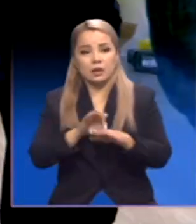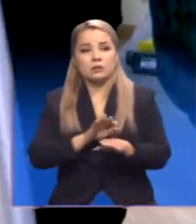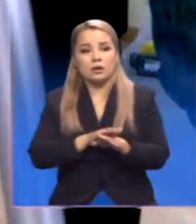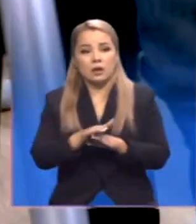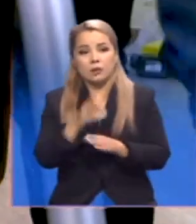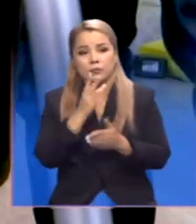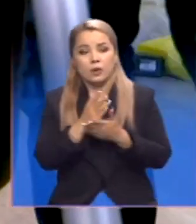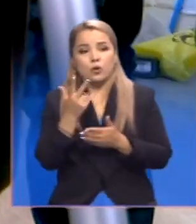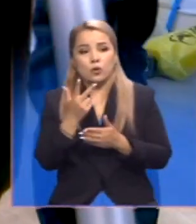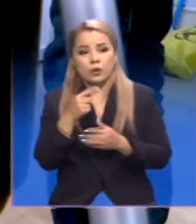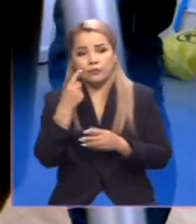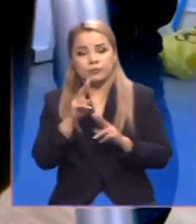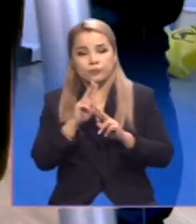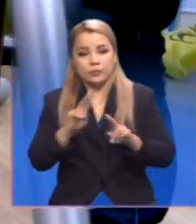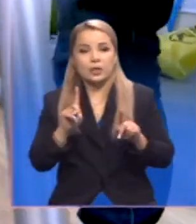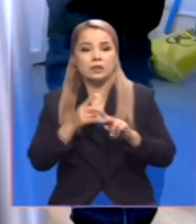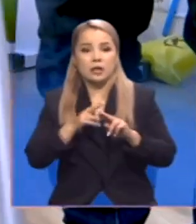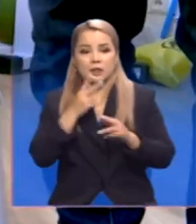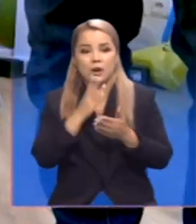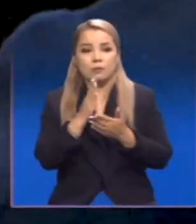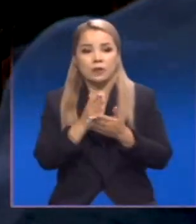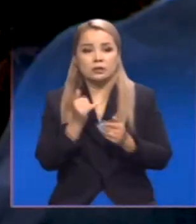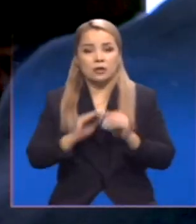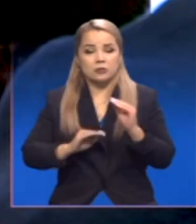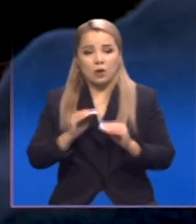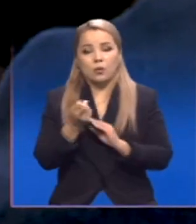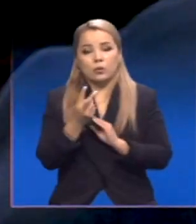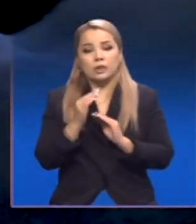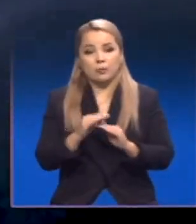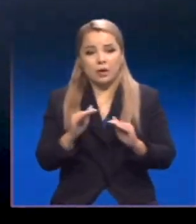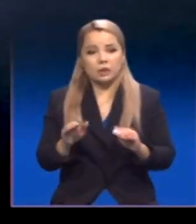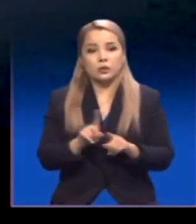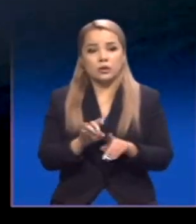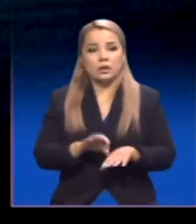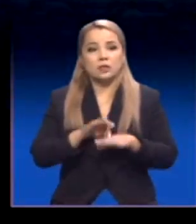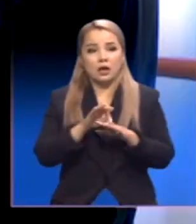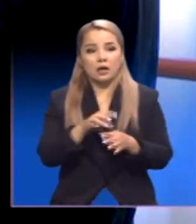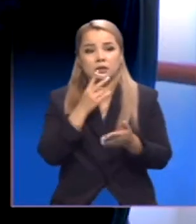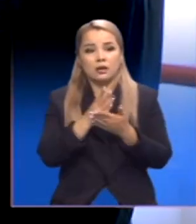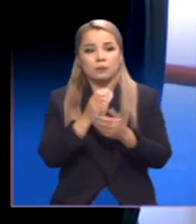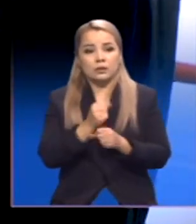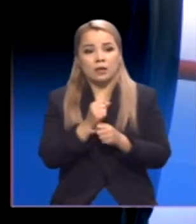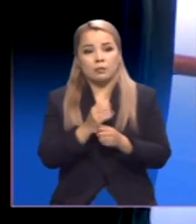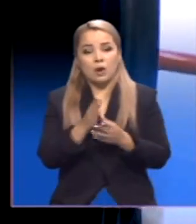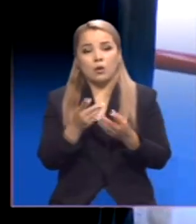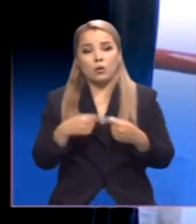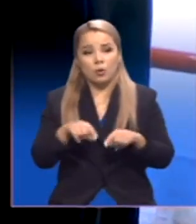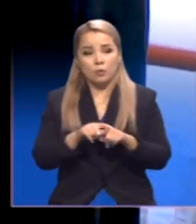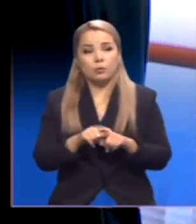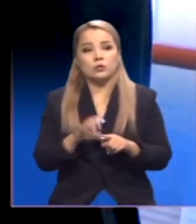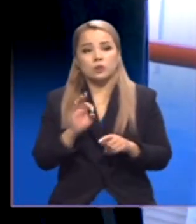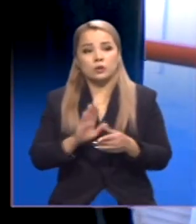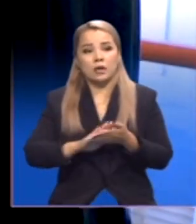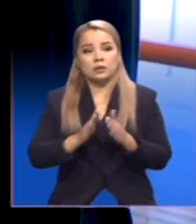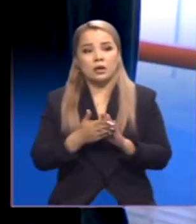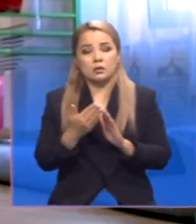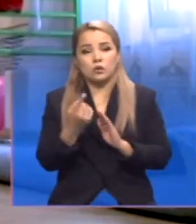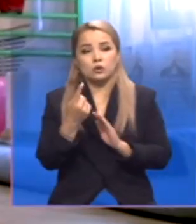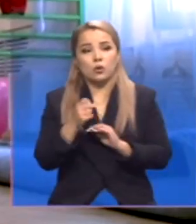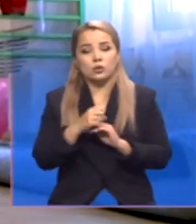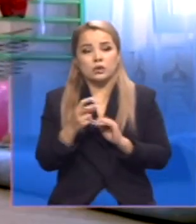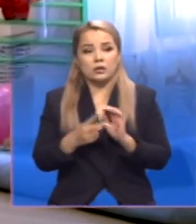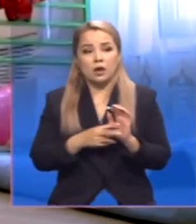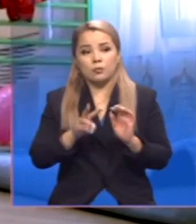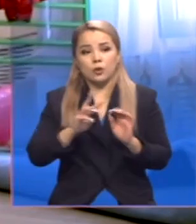отырады. Мынау үшінші нұсқасы. Жарақаназ бен тағы 12 балаға бұдан да жетілген түрі жасалып жатыр. Қоғамдық әлеуметтік қор осыған 117